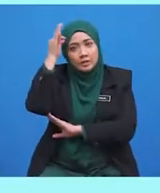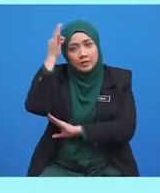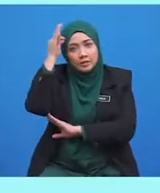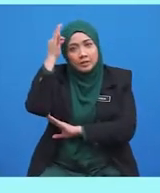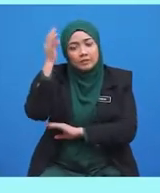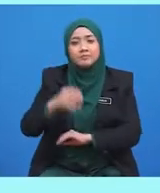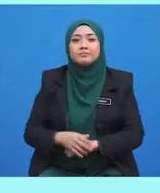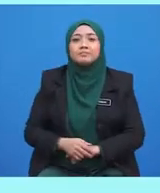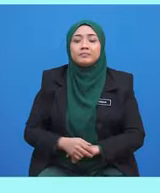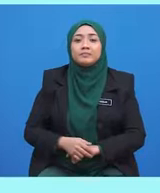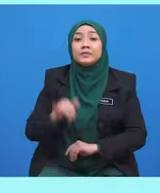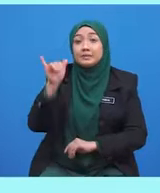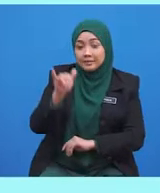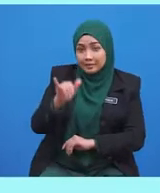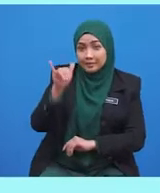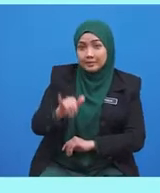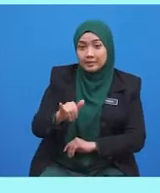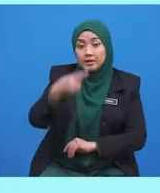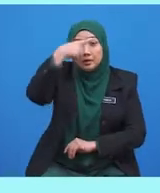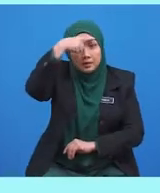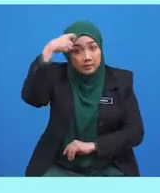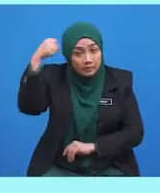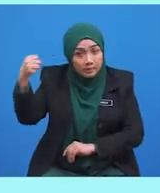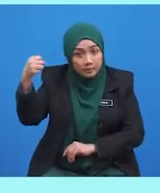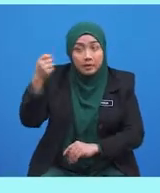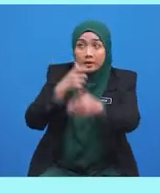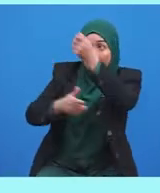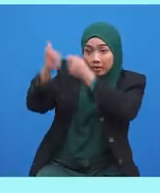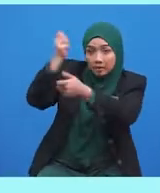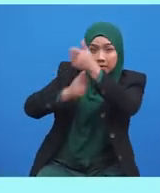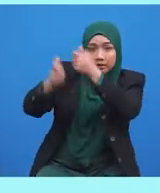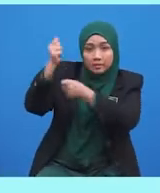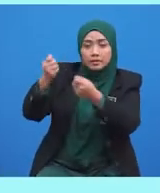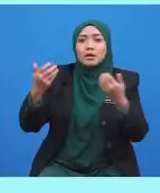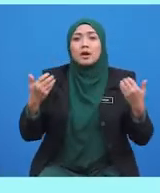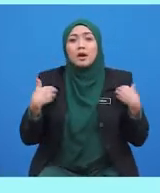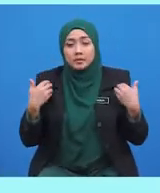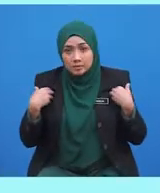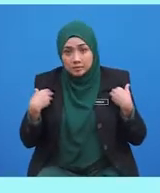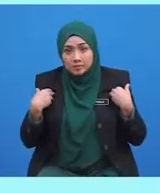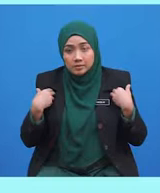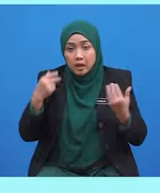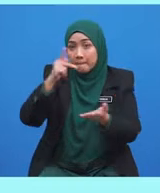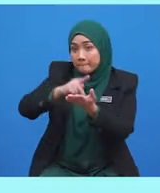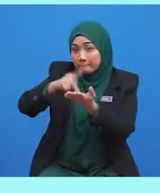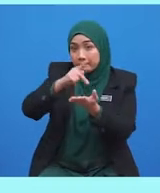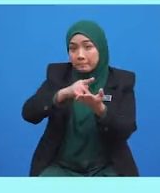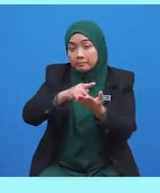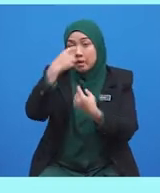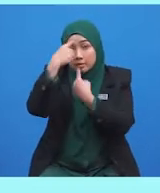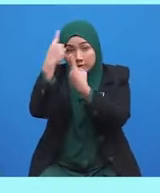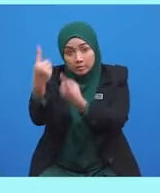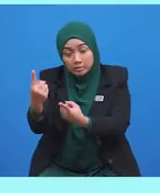fikirkan. Ya, kerana layang-layang mempunyai bilangan